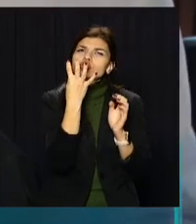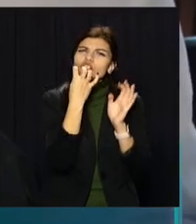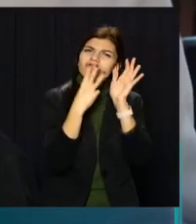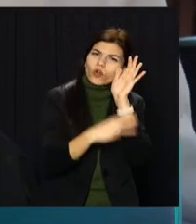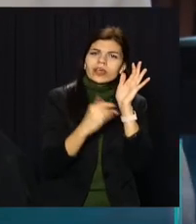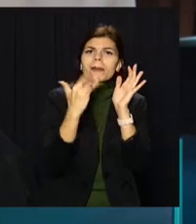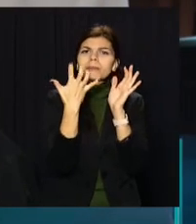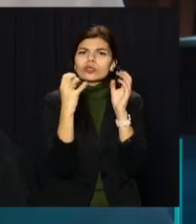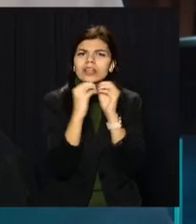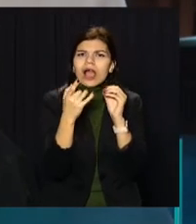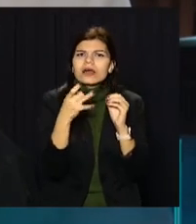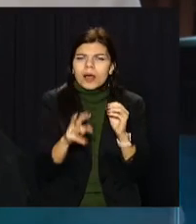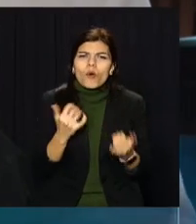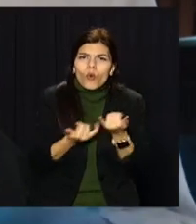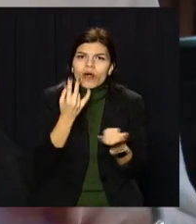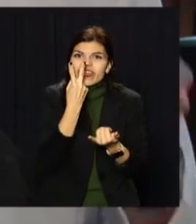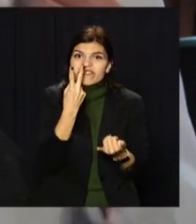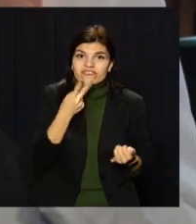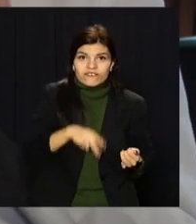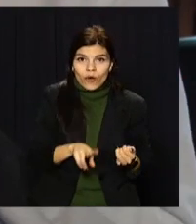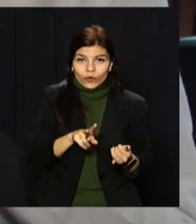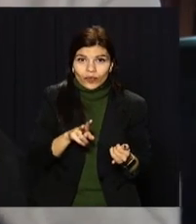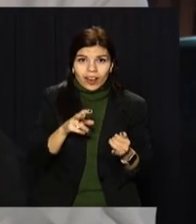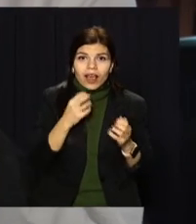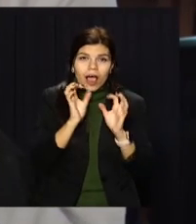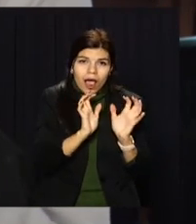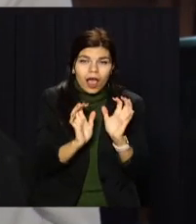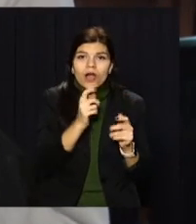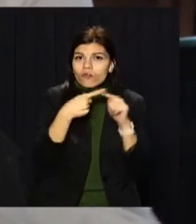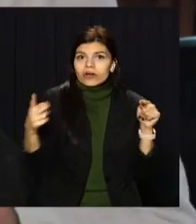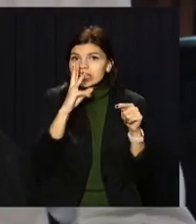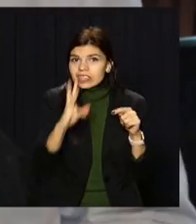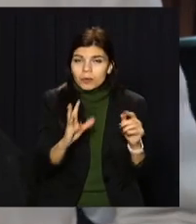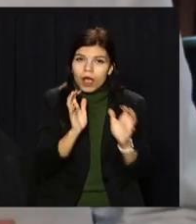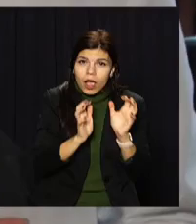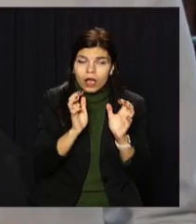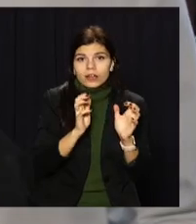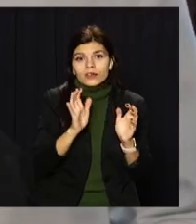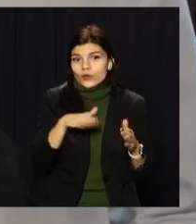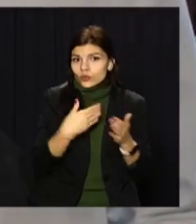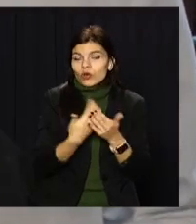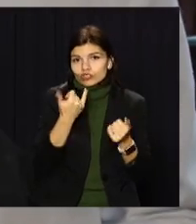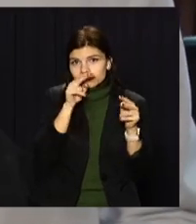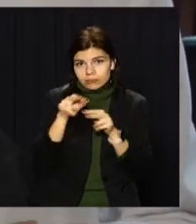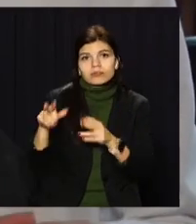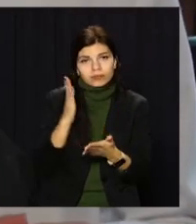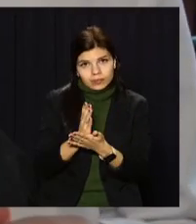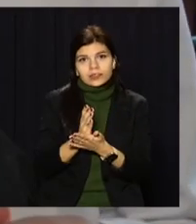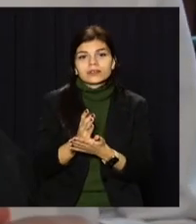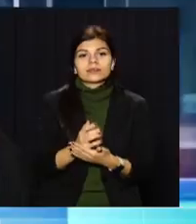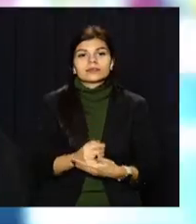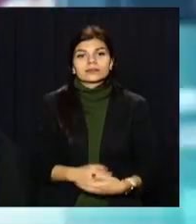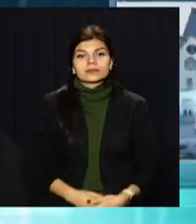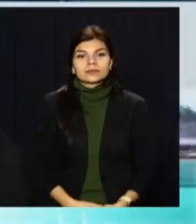480 и 510 грамм. Выхаживались здесь длительное время в течение 3 месяцев. Наблюдаются до сих пор в нашем катамнастическом отделении.